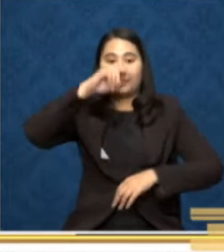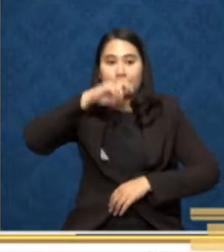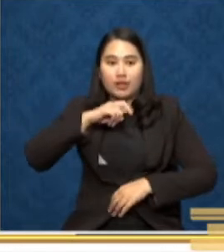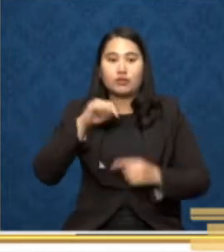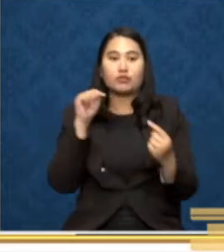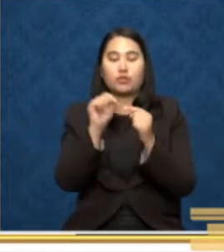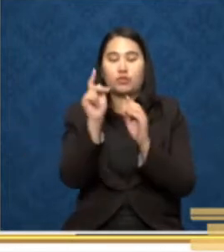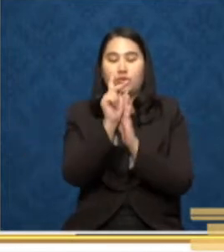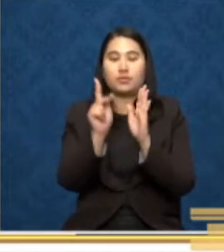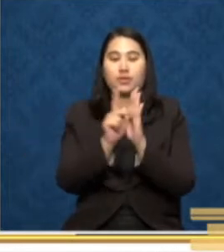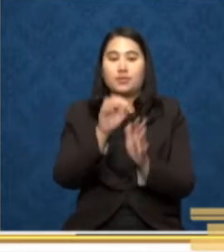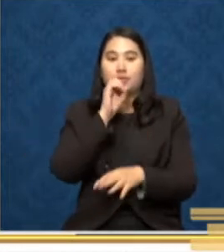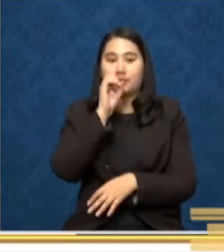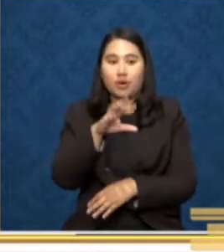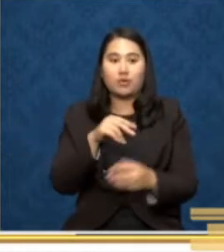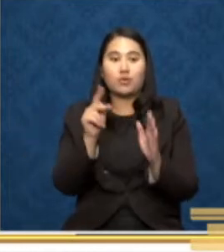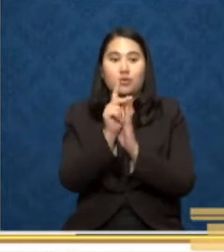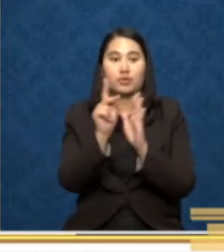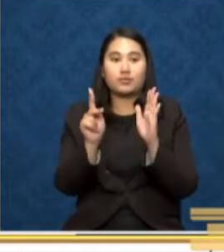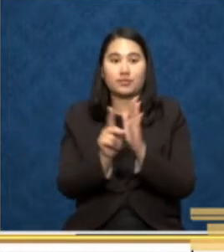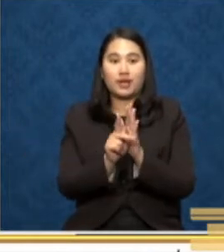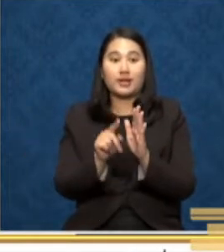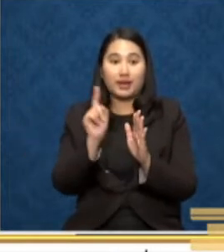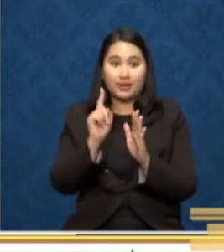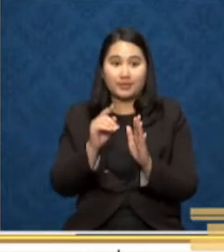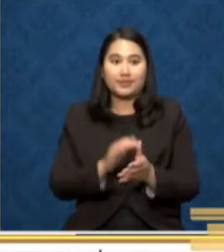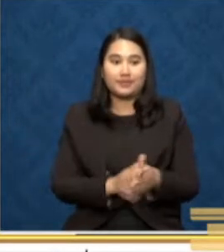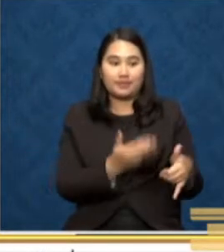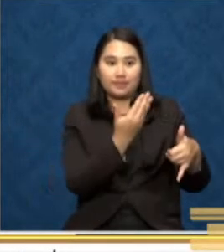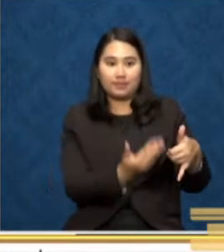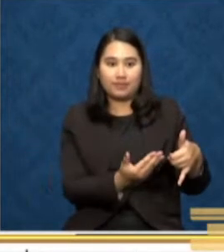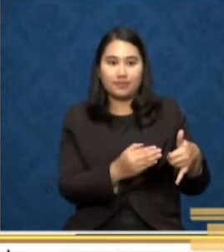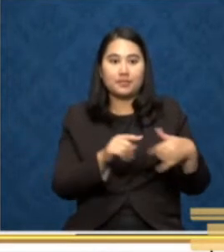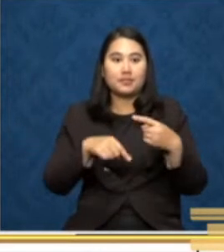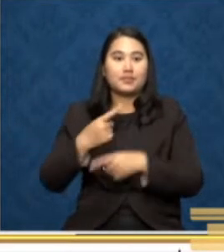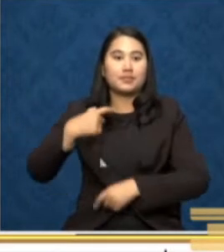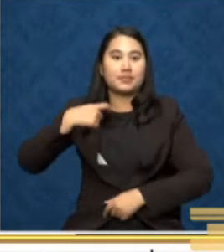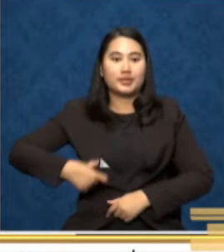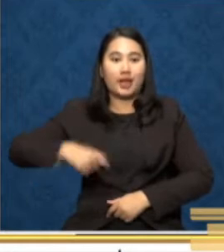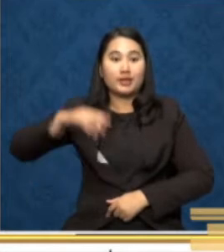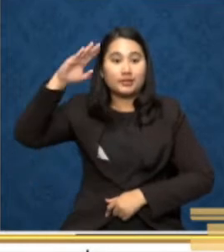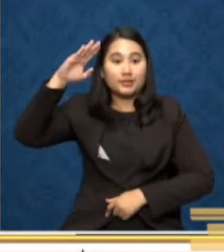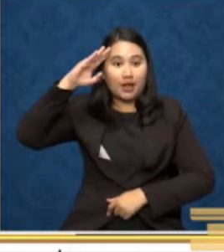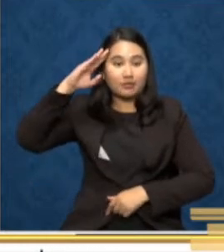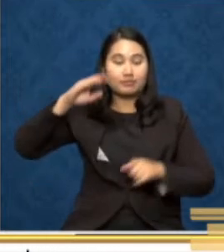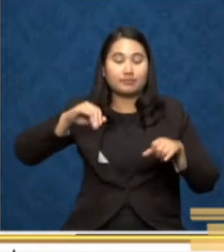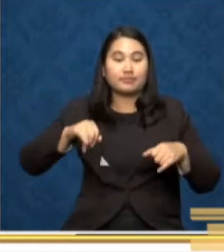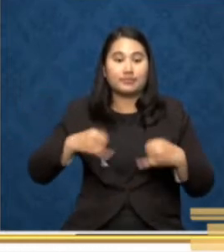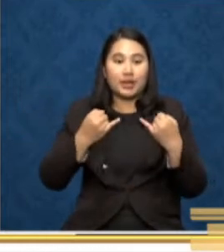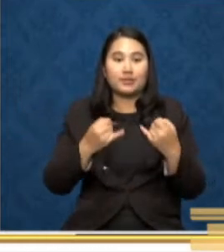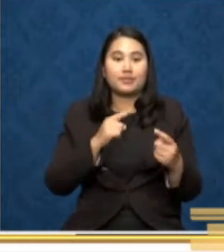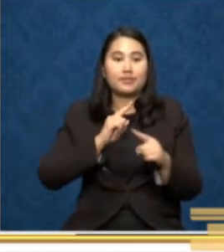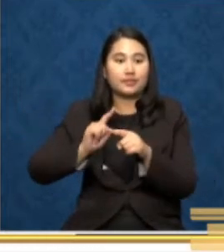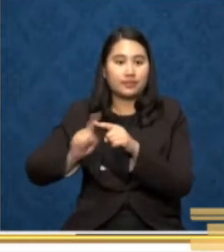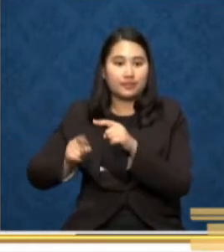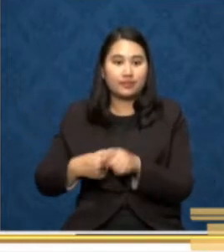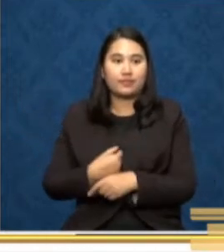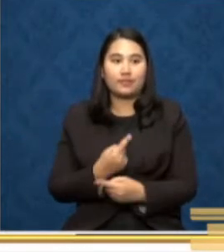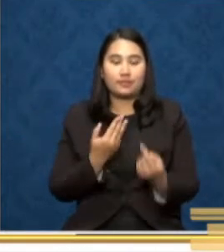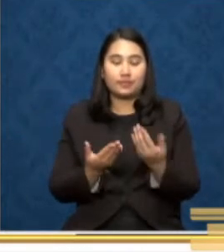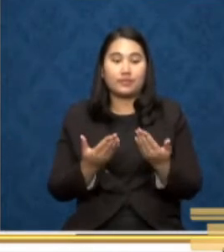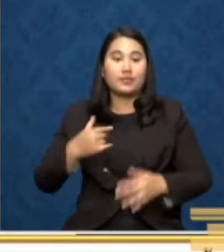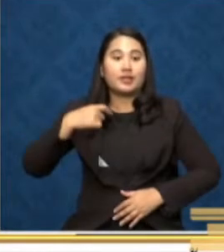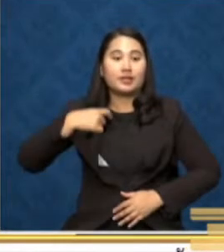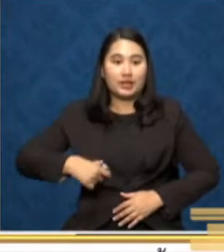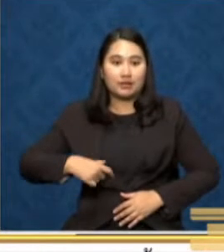จากกฎหมายบัญญัติเช่นกฎอัยการศึกนำพลเรือนไปขึ้นศาลทหารค่ะท่านประธานมีการจับกุมนอกศาลค่ะหรือจับ